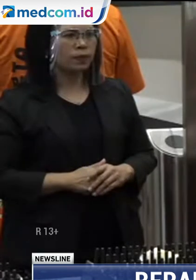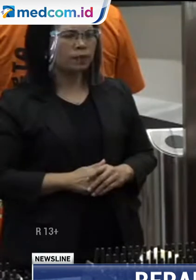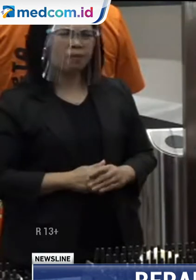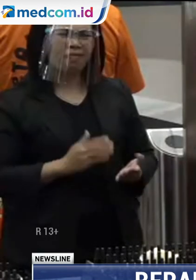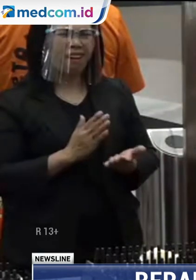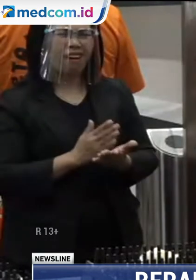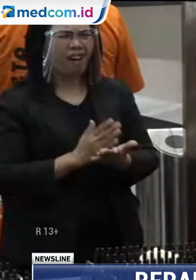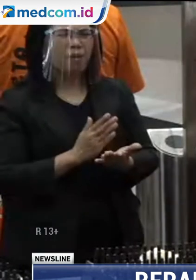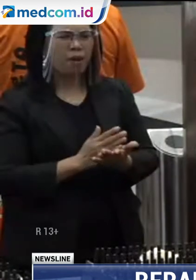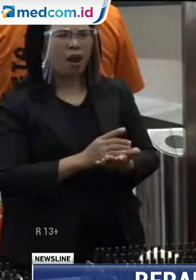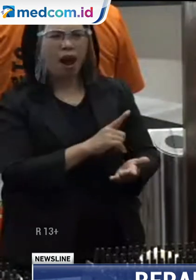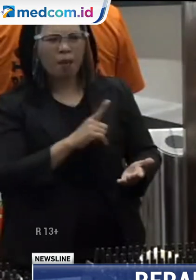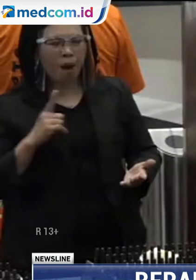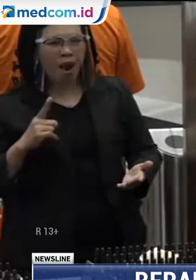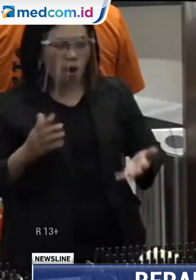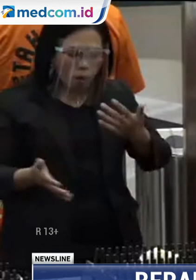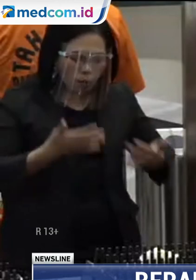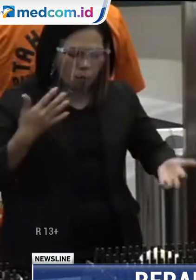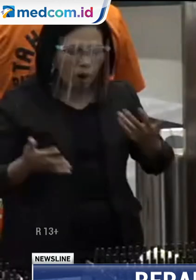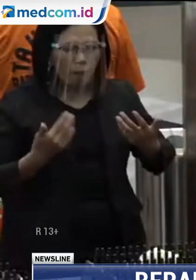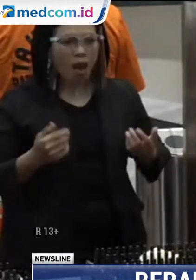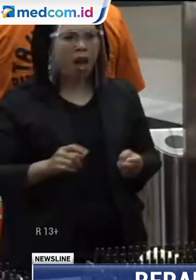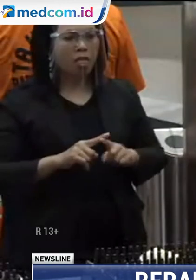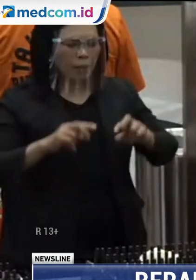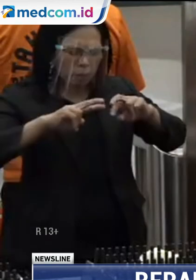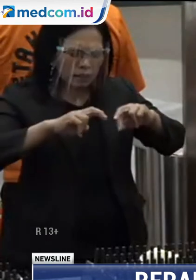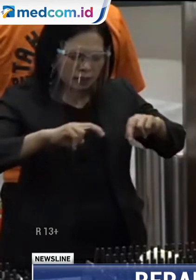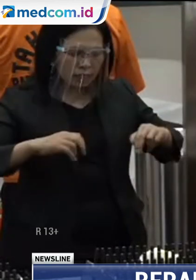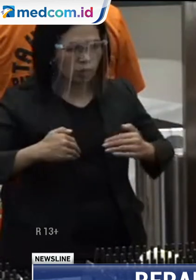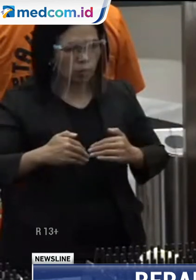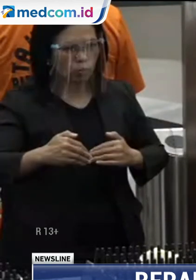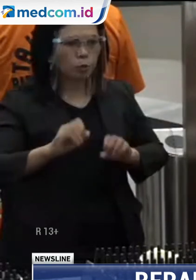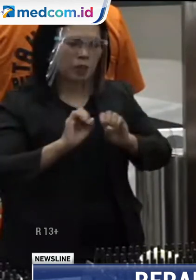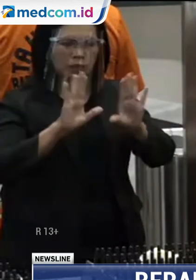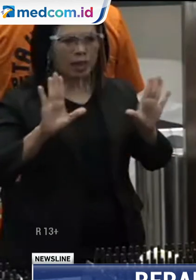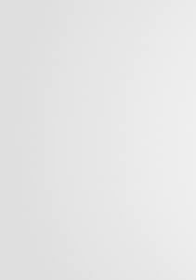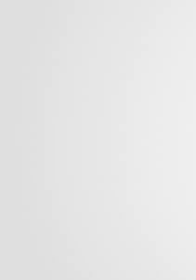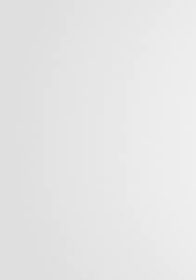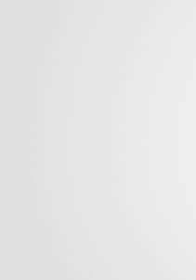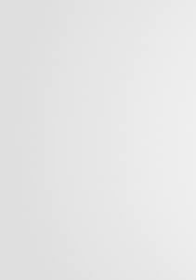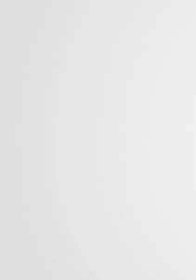lambatnya pengungkapan. Tapi ini menjadi challenge tersendiri bagi kami untuk tetap bekerja.